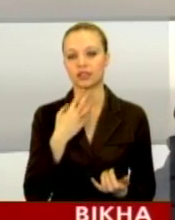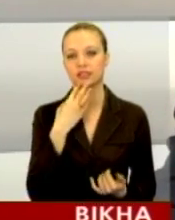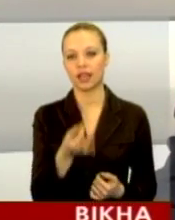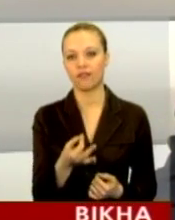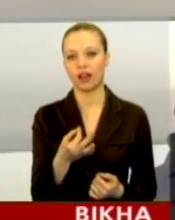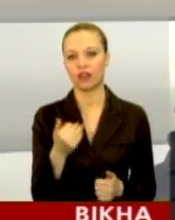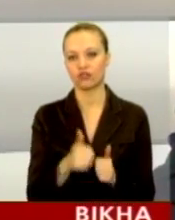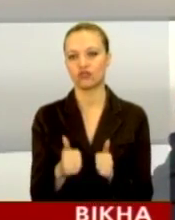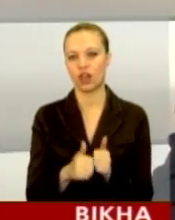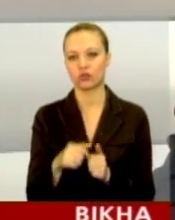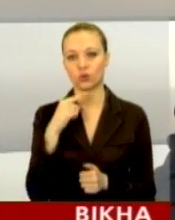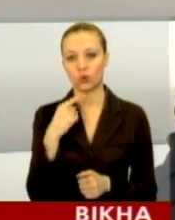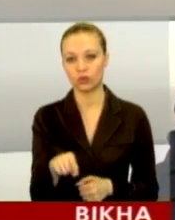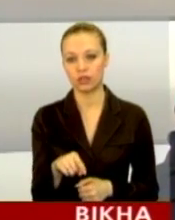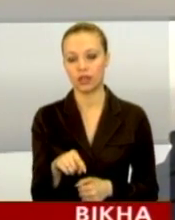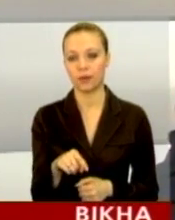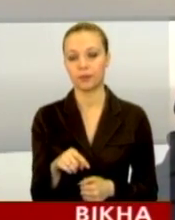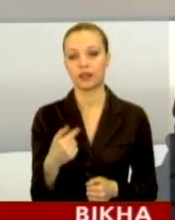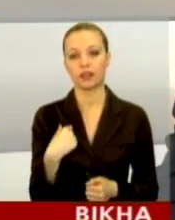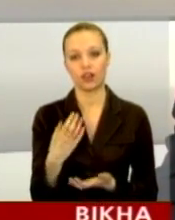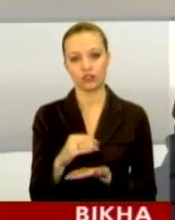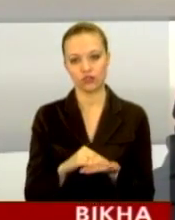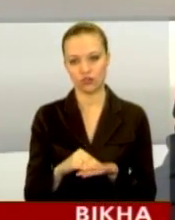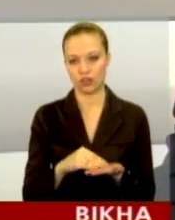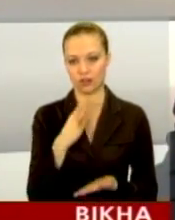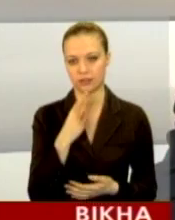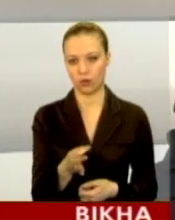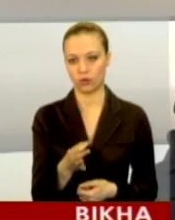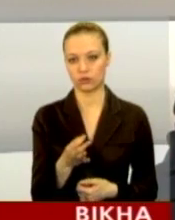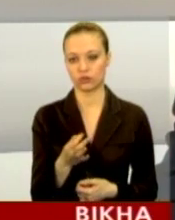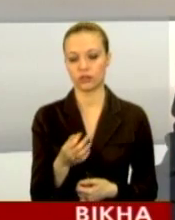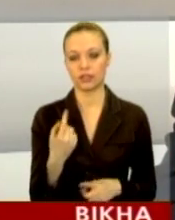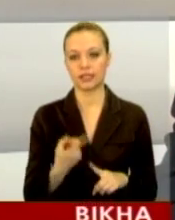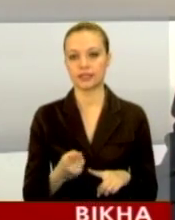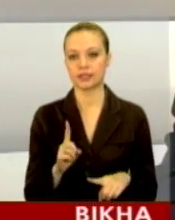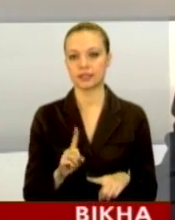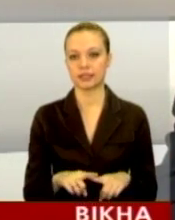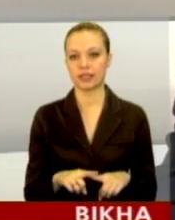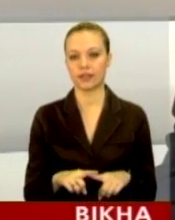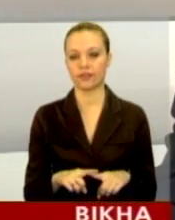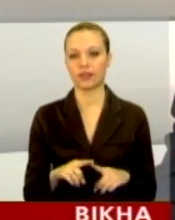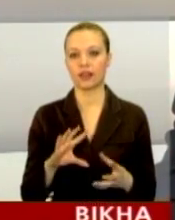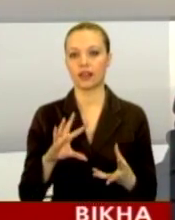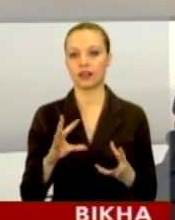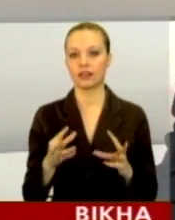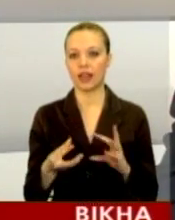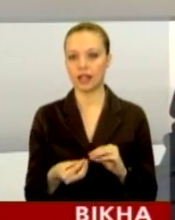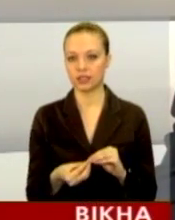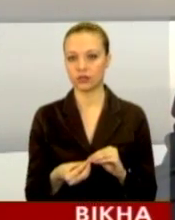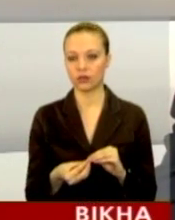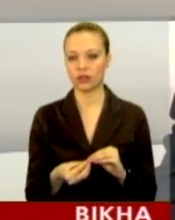заявляє часто Росія, я ще раз наголошую, це наслідок